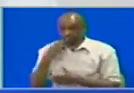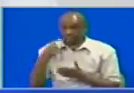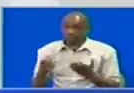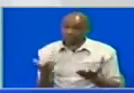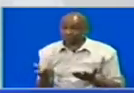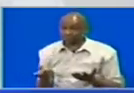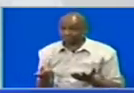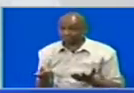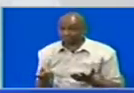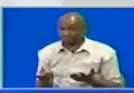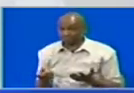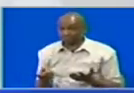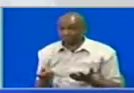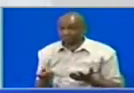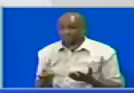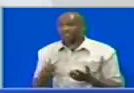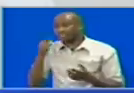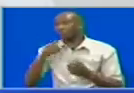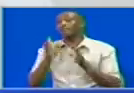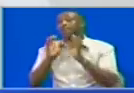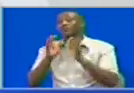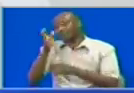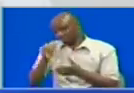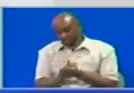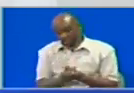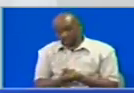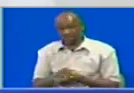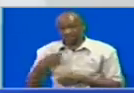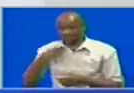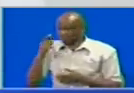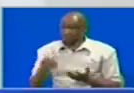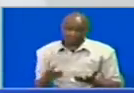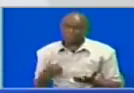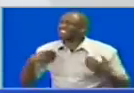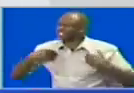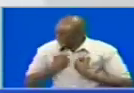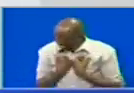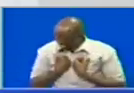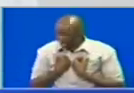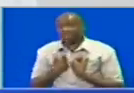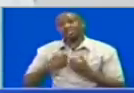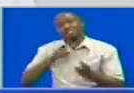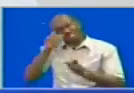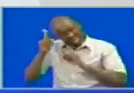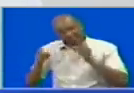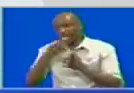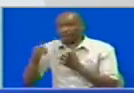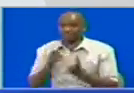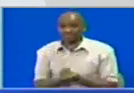sawa. Tukaenda kupigiza penalty, mimi niko na ile jet lag. Sasa niko nimechoka. Ukalimo. Zote zilifungwa zote